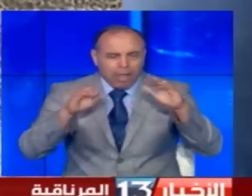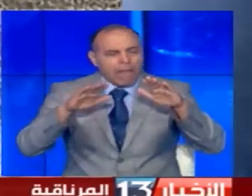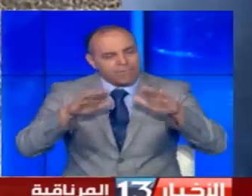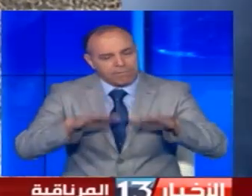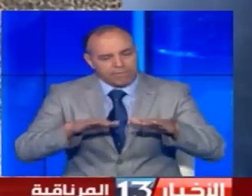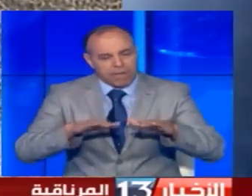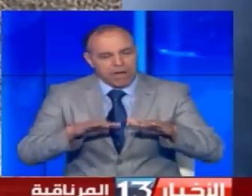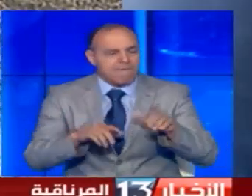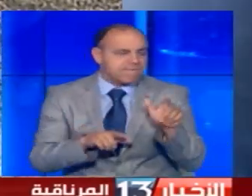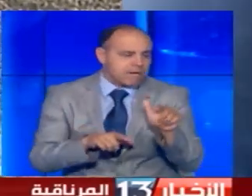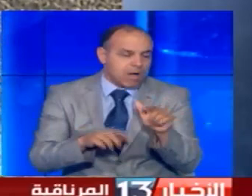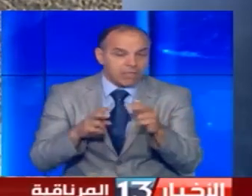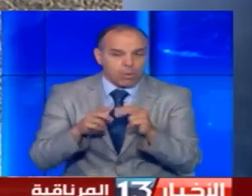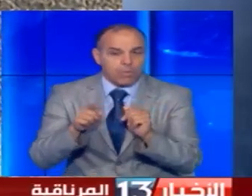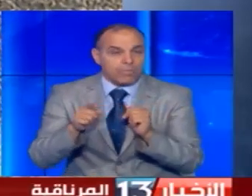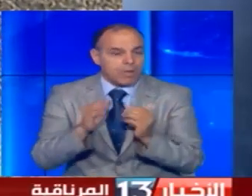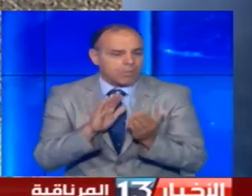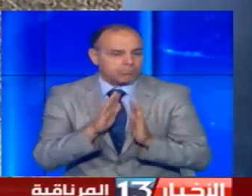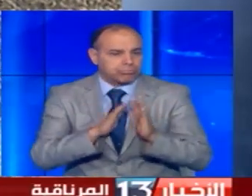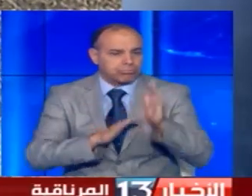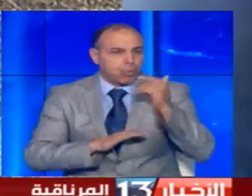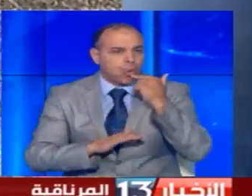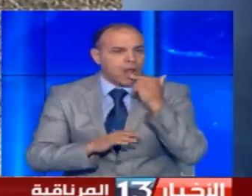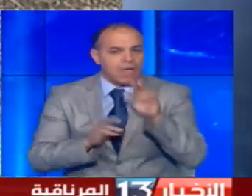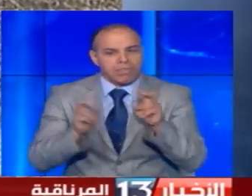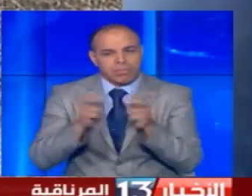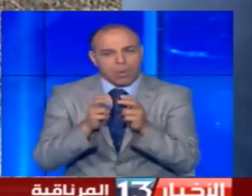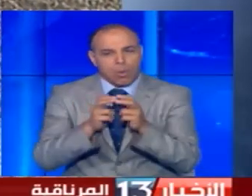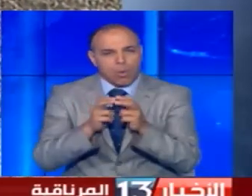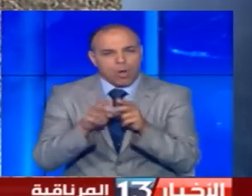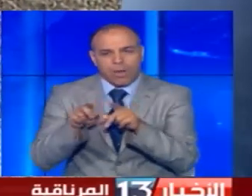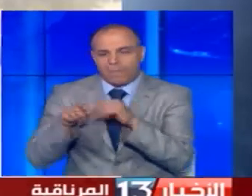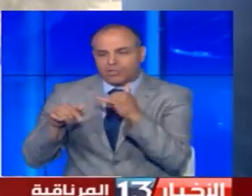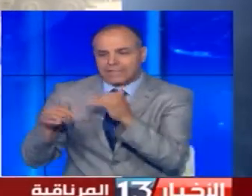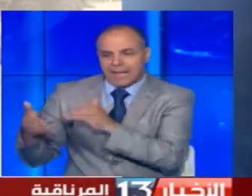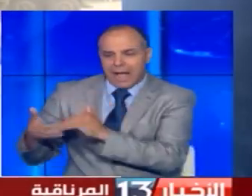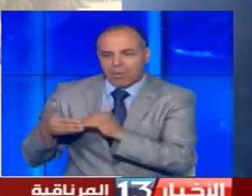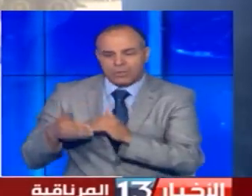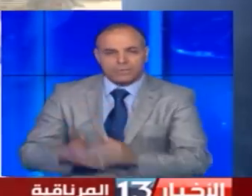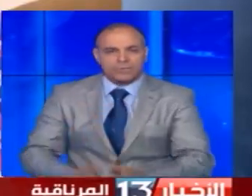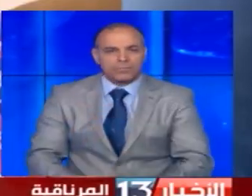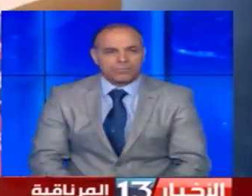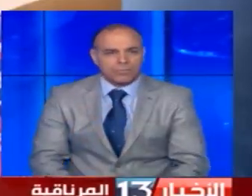الطاقه الامر الذي تسعى الى التزود بالكهرباء من شقيقه الجزائر